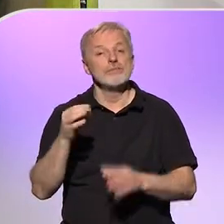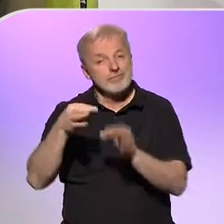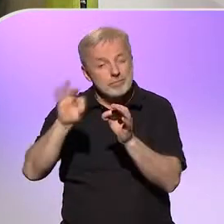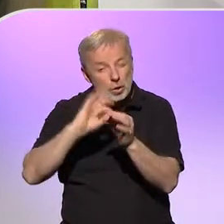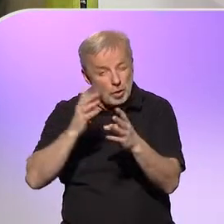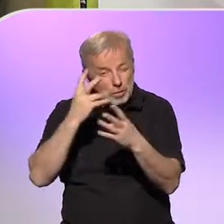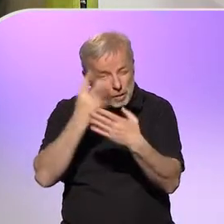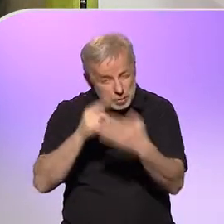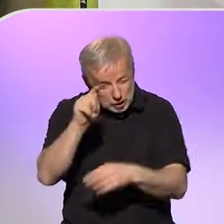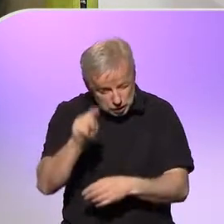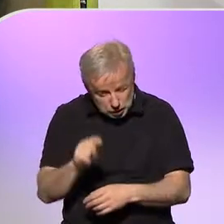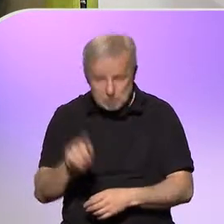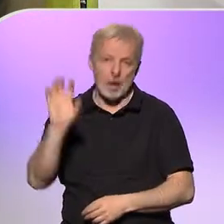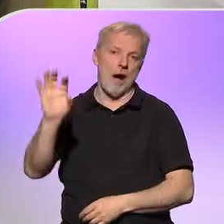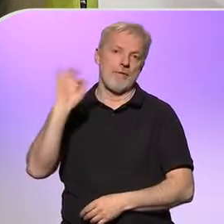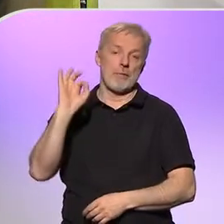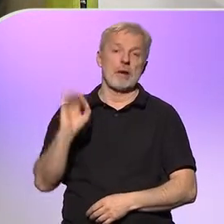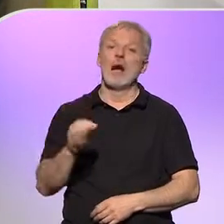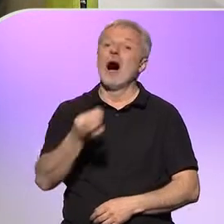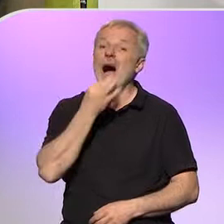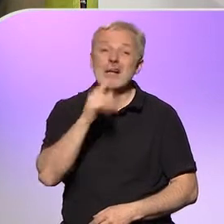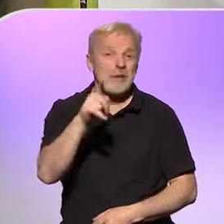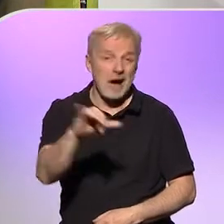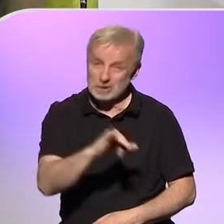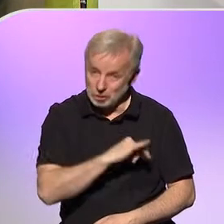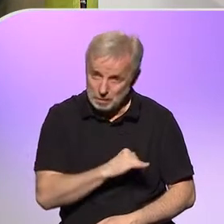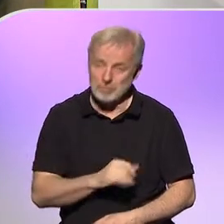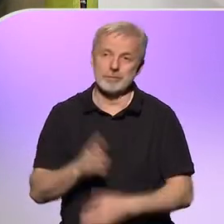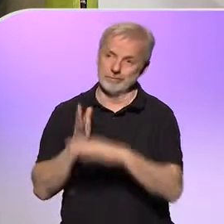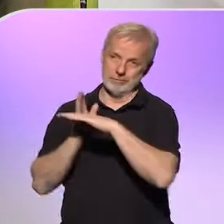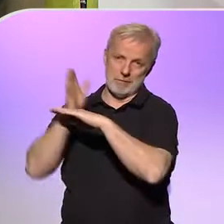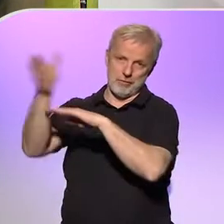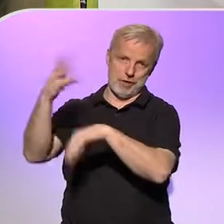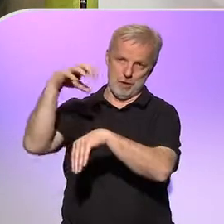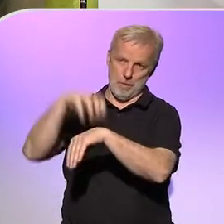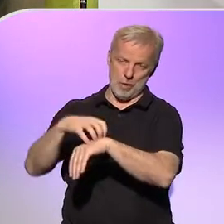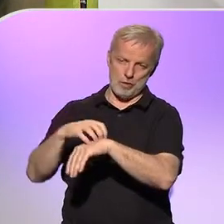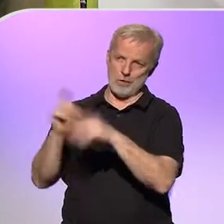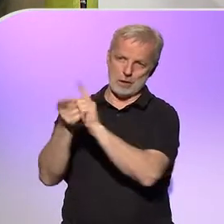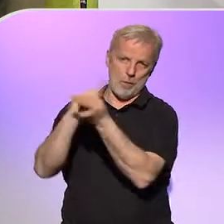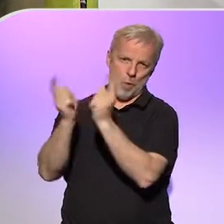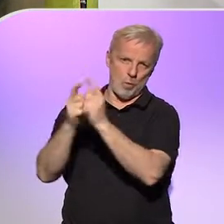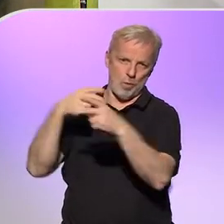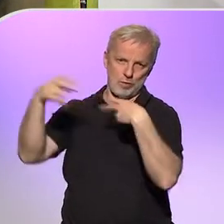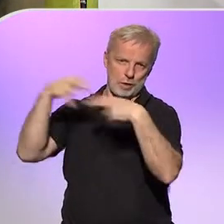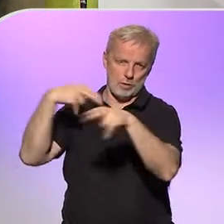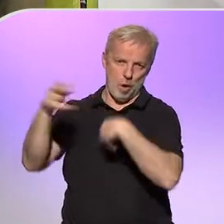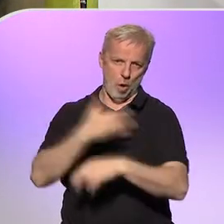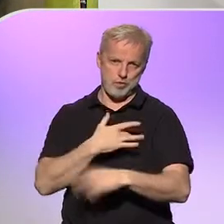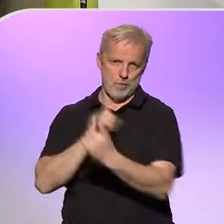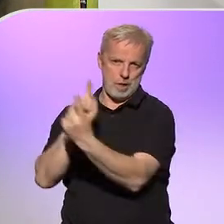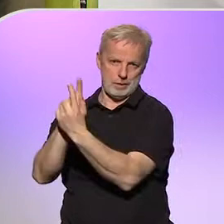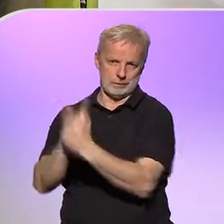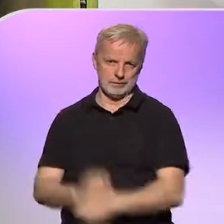pro vás. Když vás to nebaví, tak jo, tak někoho požádejte, ať vám to vybere a pomůže s tím s